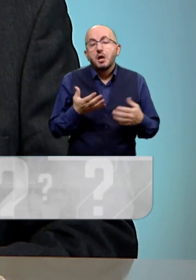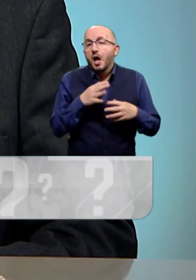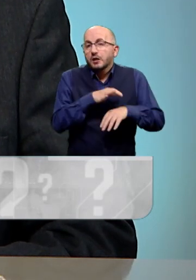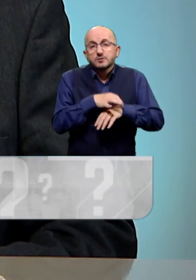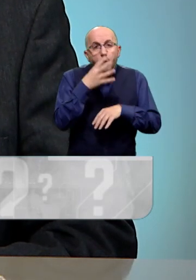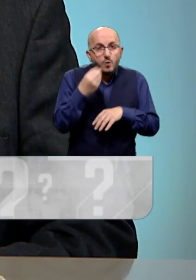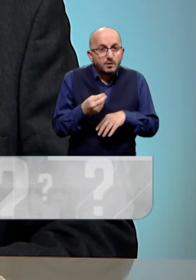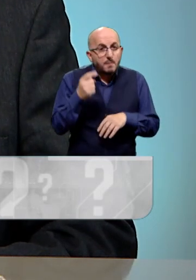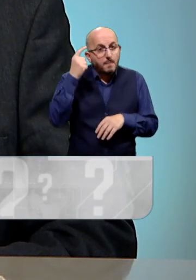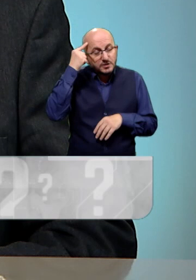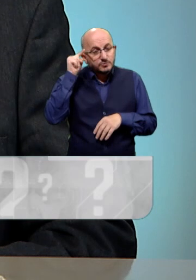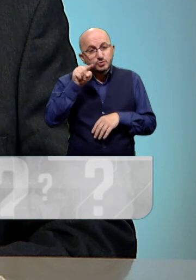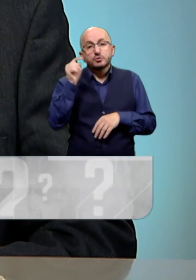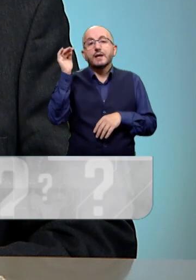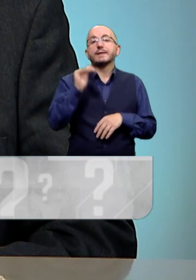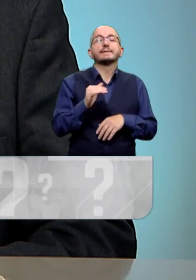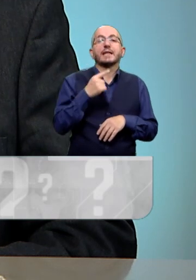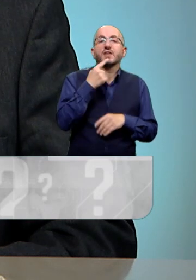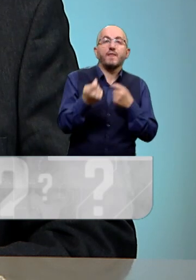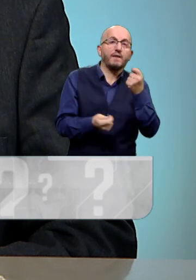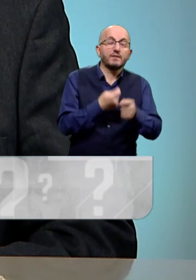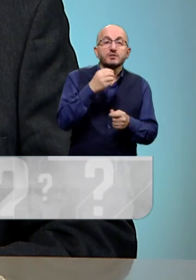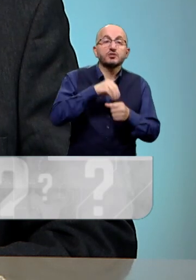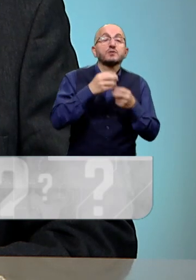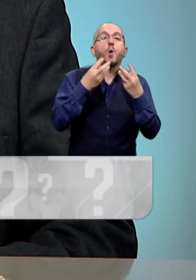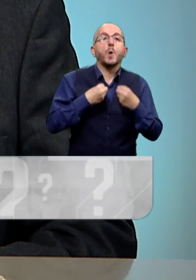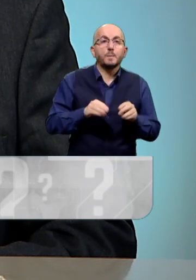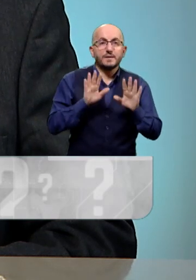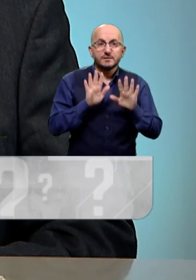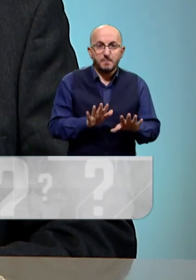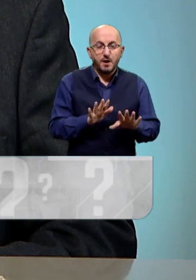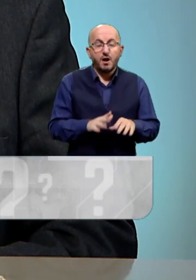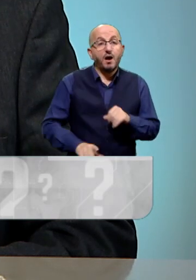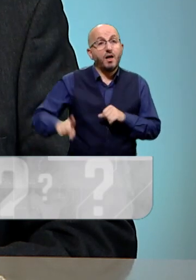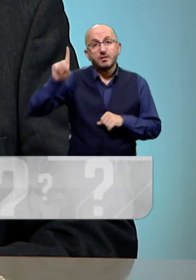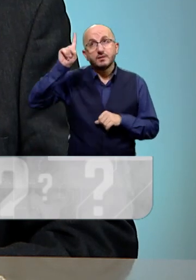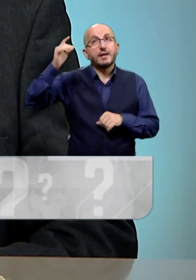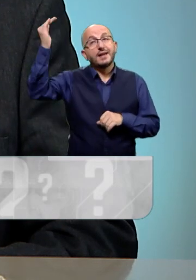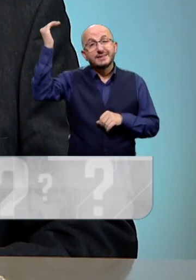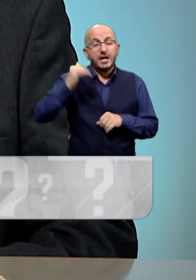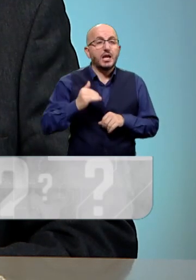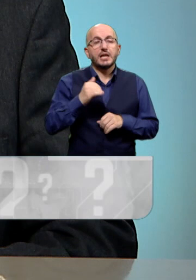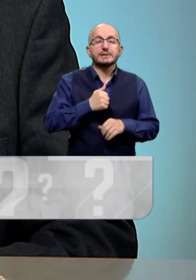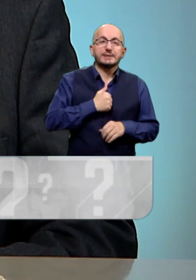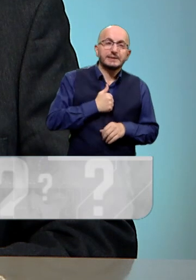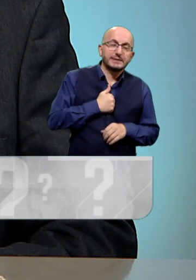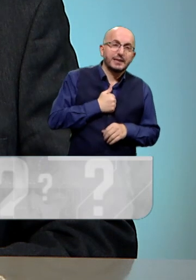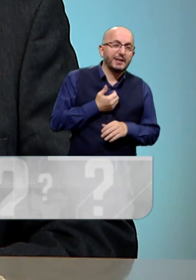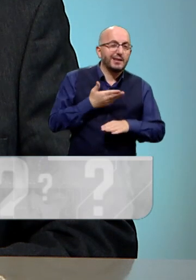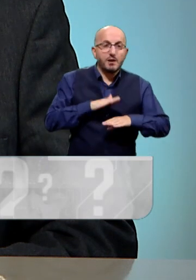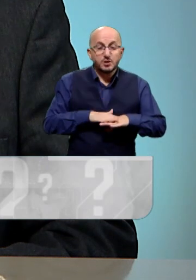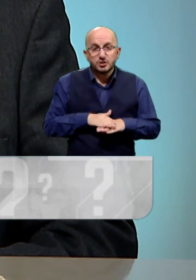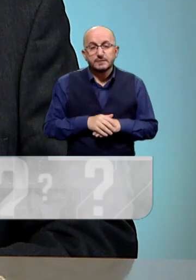illa başımıza şu gelsin diye öyle bir davranış içinde olmayız ama Cenab-ı Hak'tan gelen sıkıntıya da ne